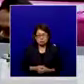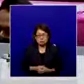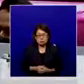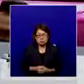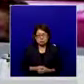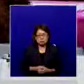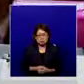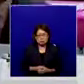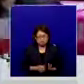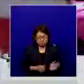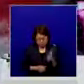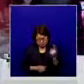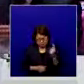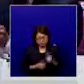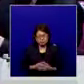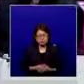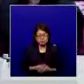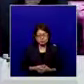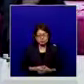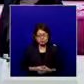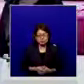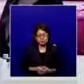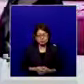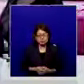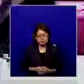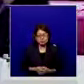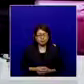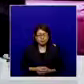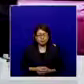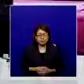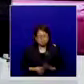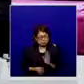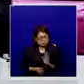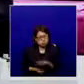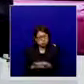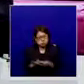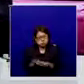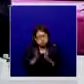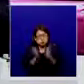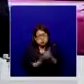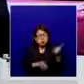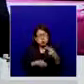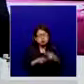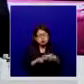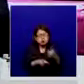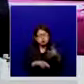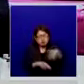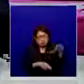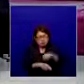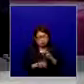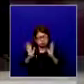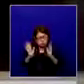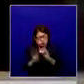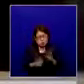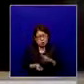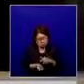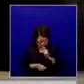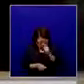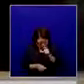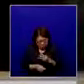เอ้าแผ่นต่อไป จะพยายามหลีกเลี่ยงคนนอกนะครับพยายามหลีกเลี่ยง ครับผมหลีกเลี่ยงครับท่านประธานนะเคารพนะ